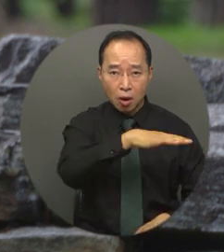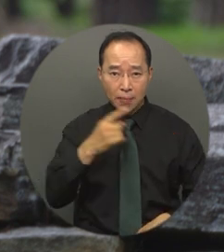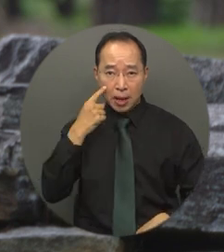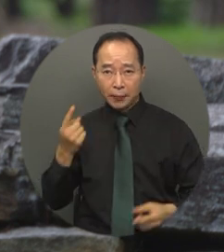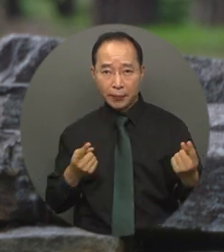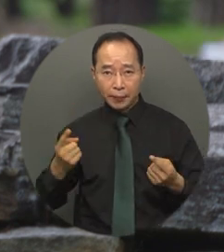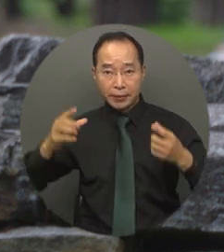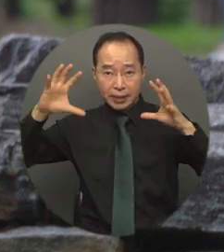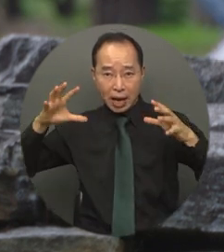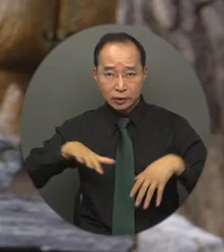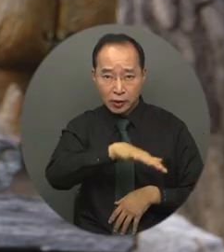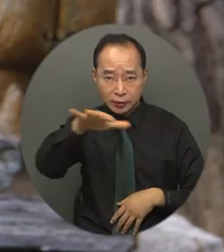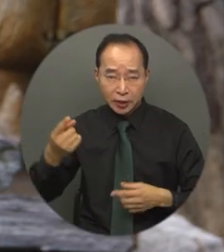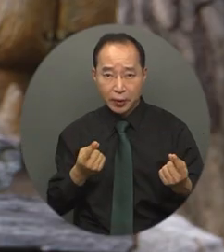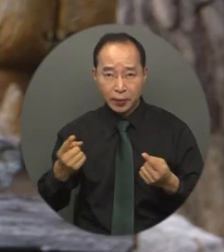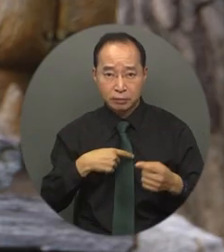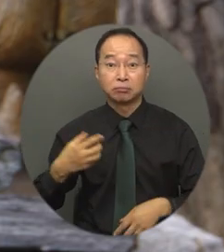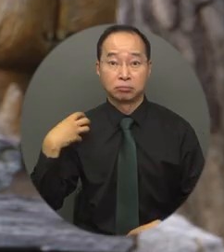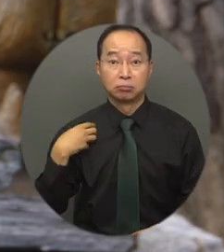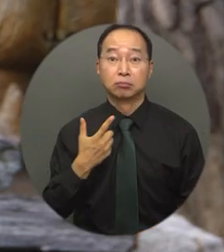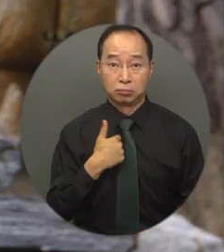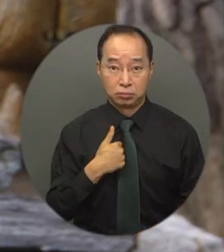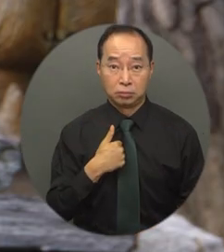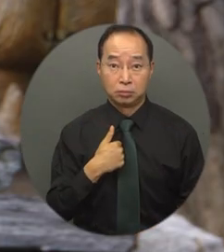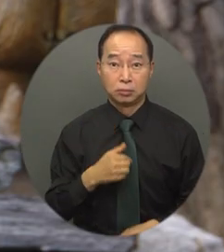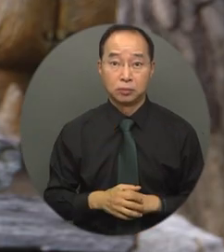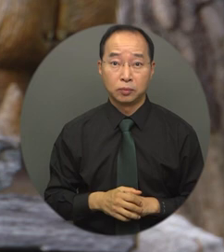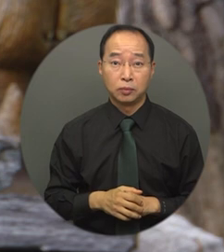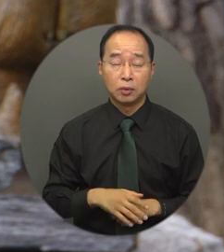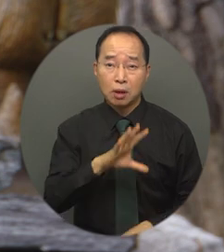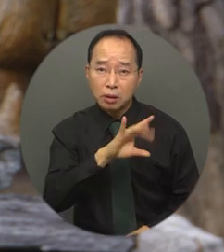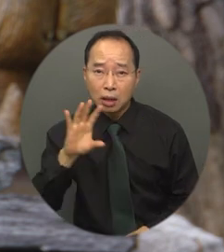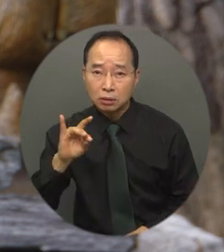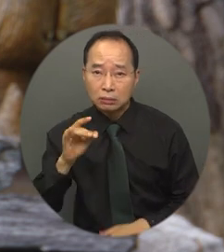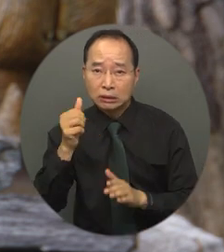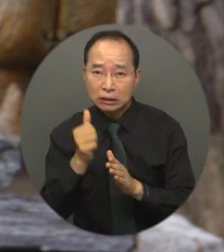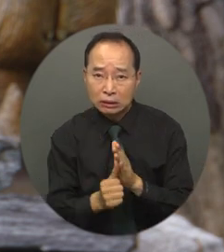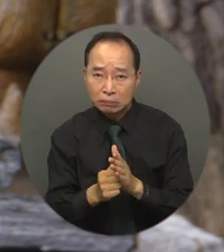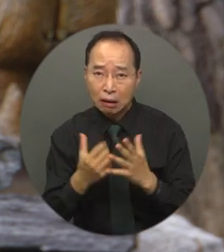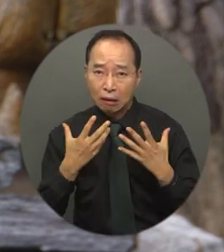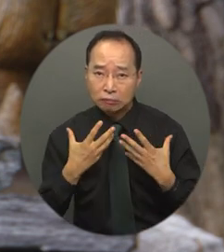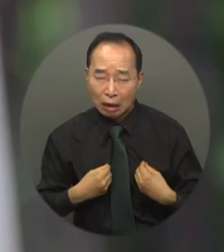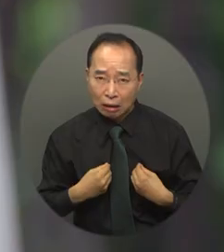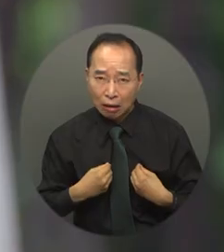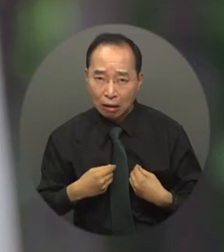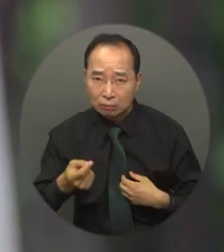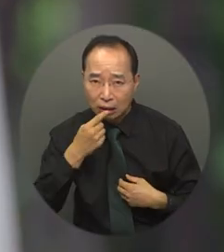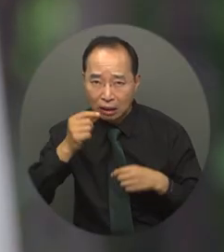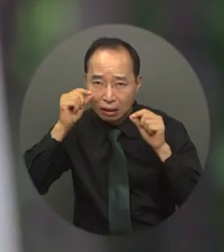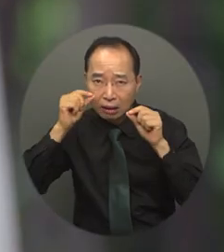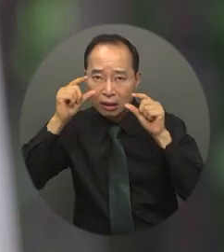살림살이를 책임졌습니다. 때로는 실패와 좌절에서도 배웠습니다.